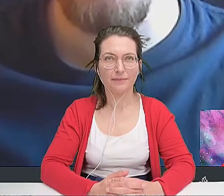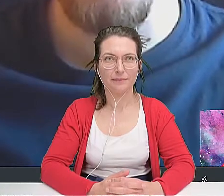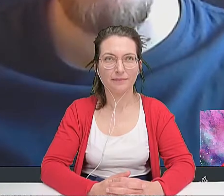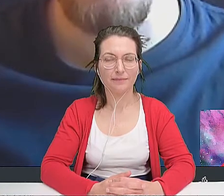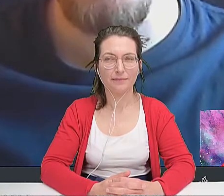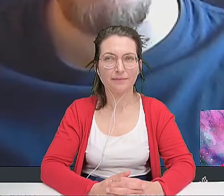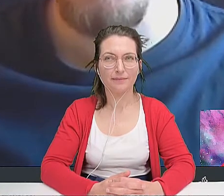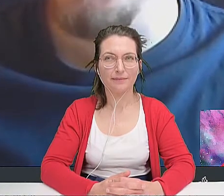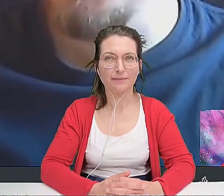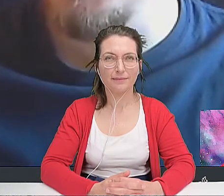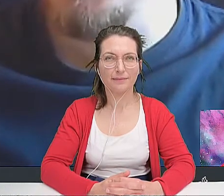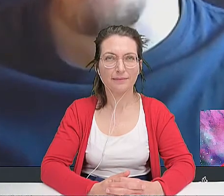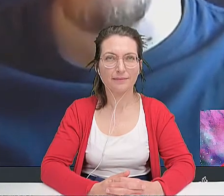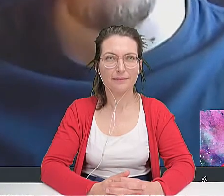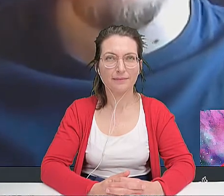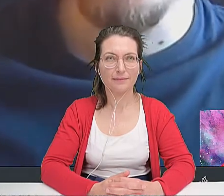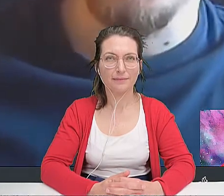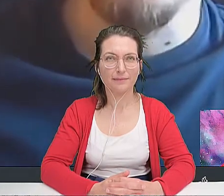Der